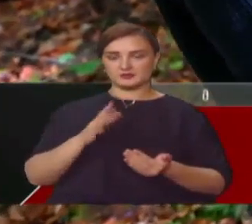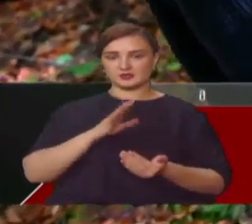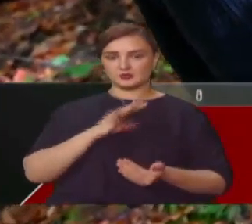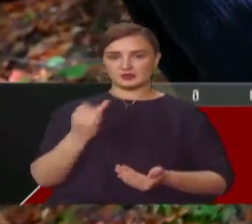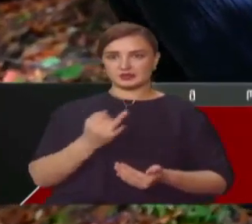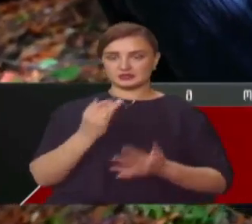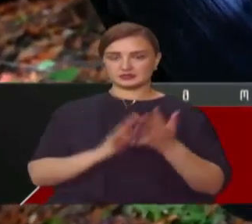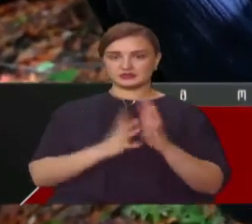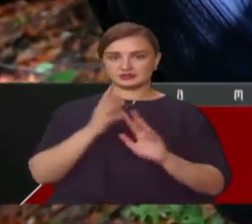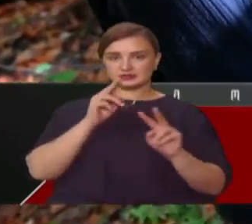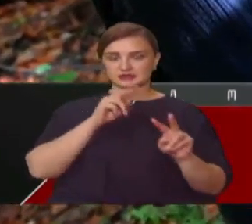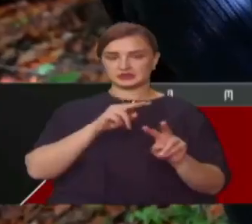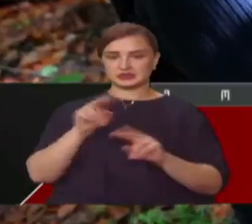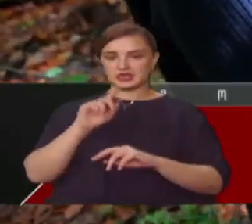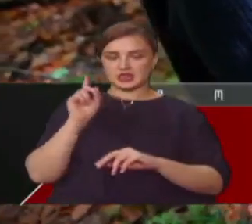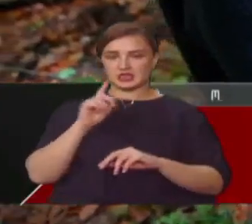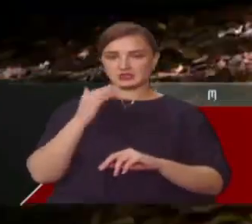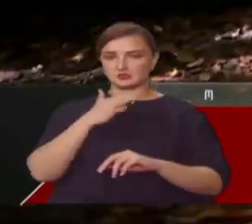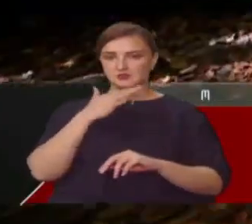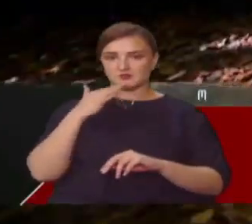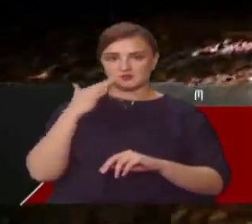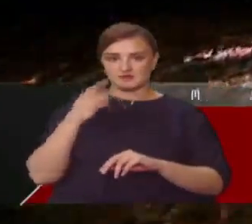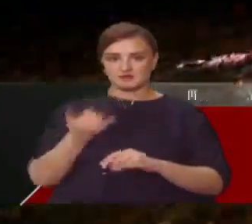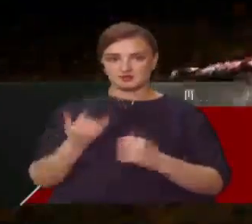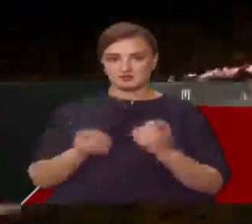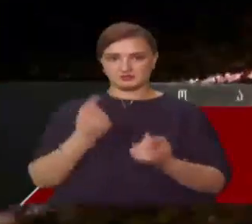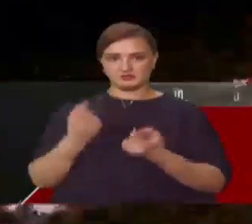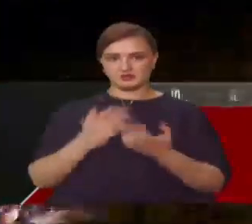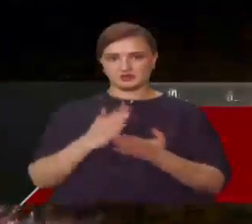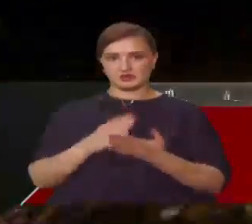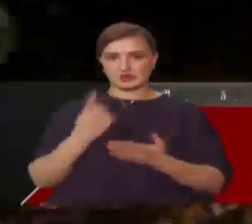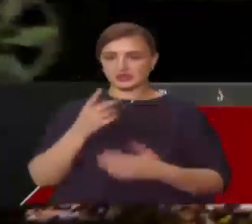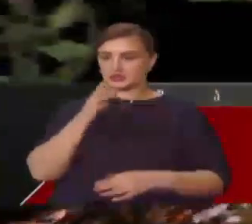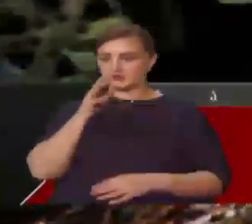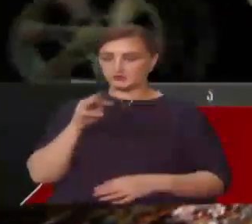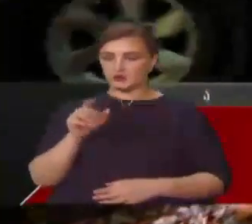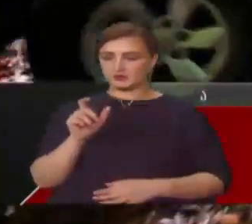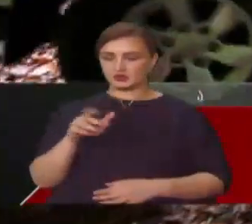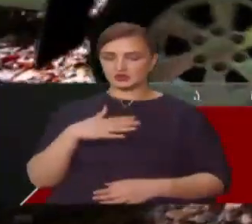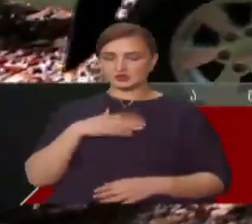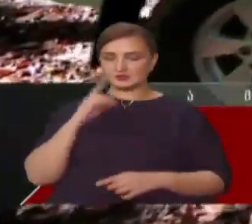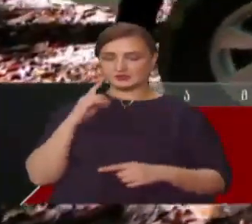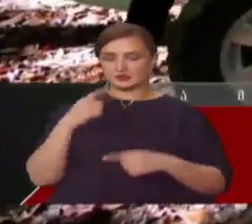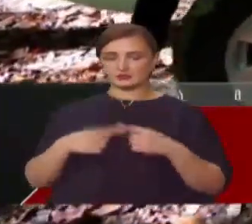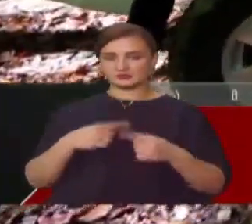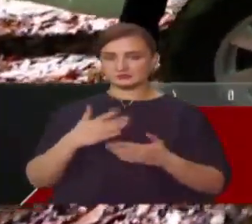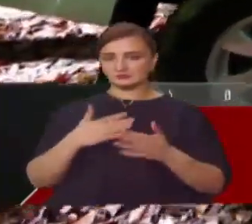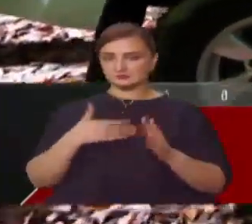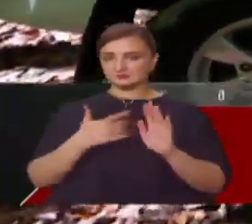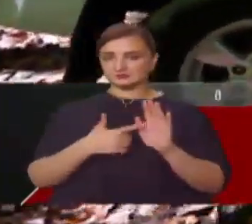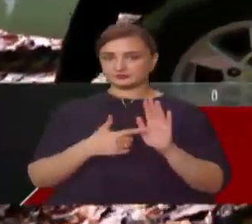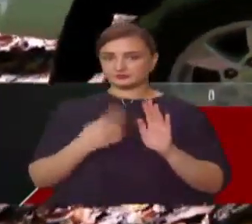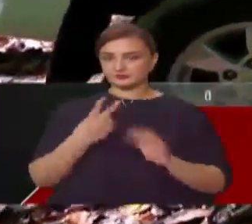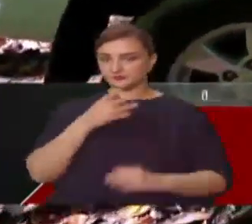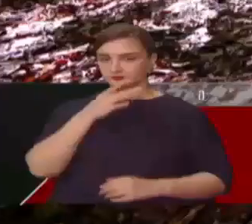დაინტერესებული ტყით და დღეს ამოვიდა ახალგაზრდობის დიდი რაოდენობით. Ახალგაზრდობა და ერთი მომენტია ჩემი თაობა, მე ახლა ვარ 72